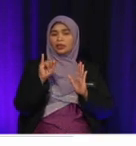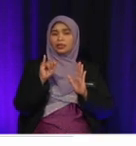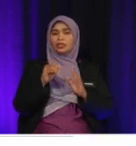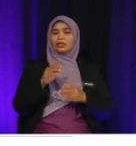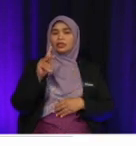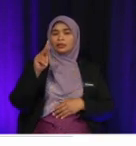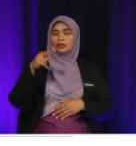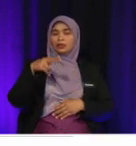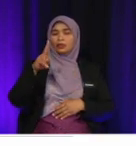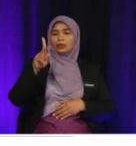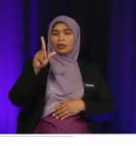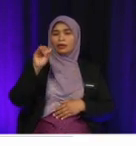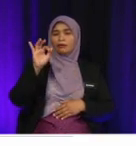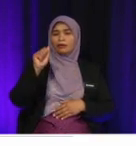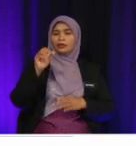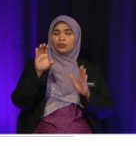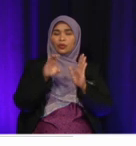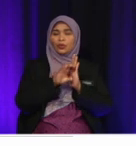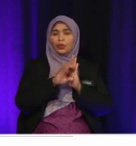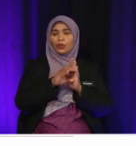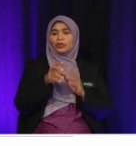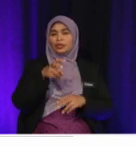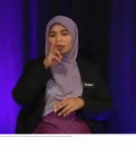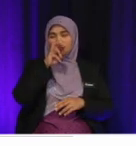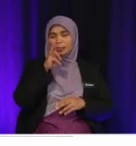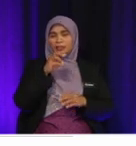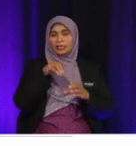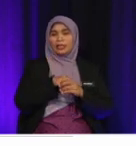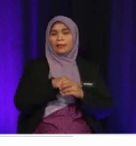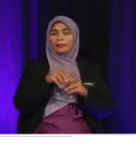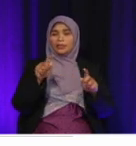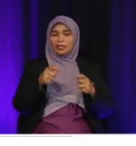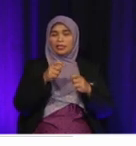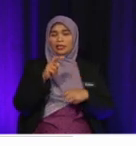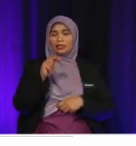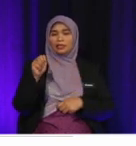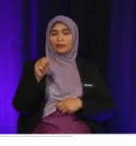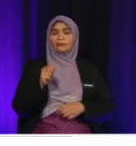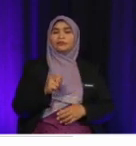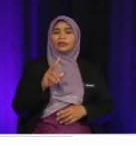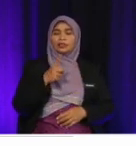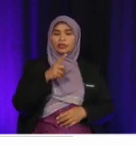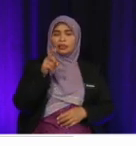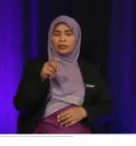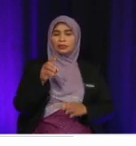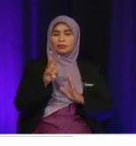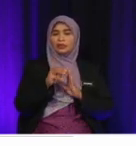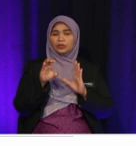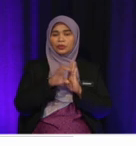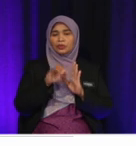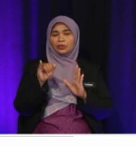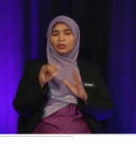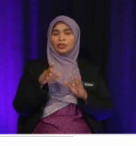Rasyidin contohnya tegas dalam tindakan boleh juga kita ambil contoh kita hendaklah mencontohi kepimpinan